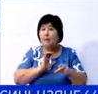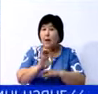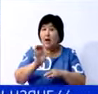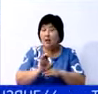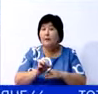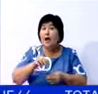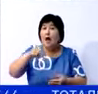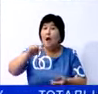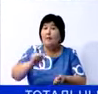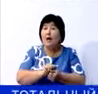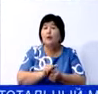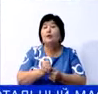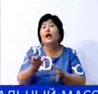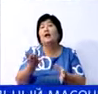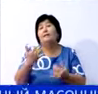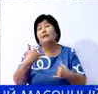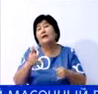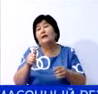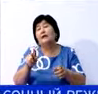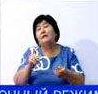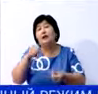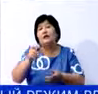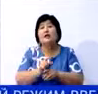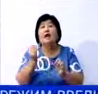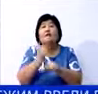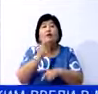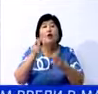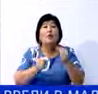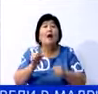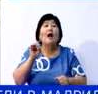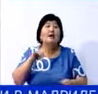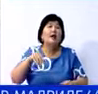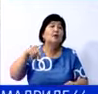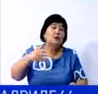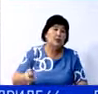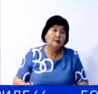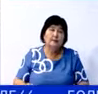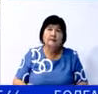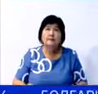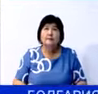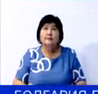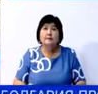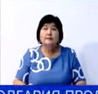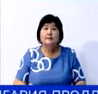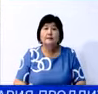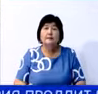производству порошка из верблюжьего молока, а также новый цех на комбинате «Аралтуз».